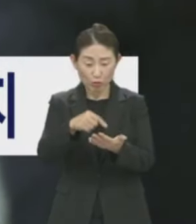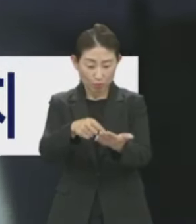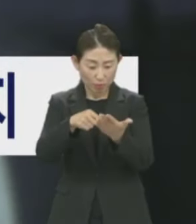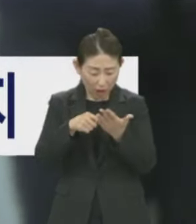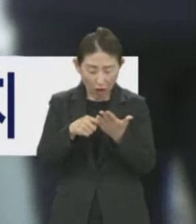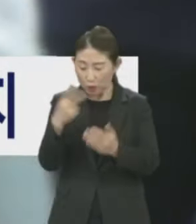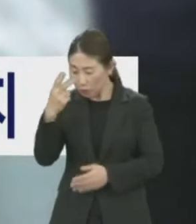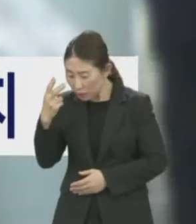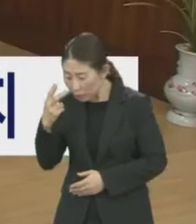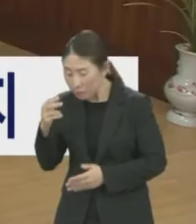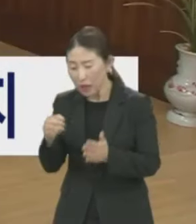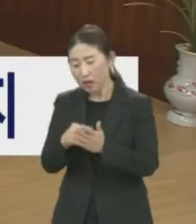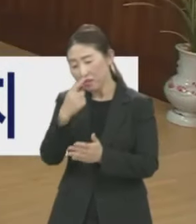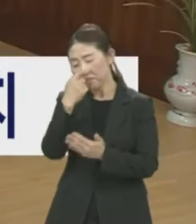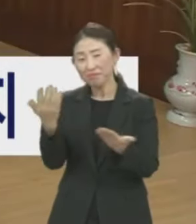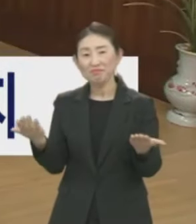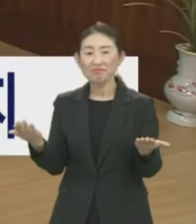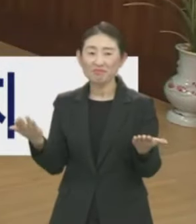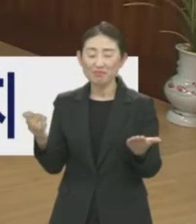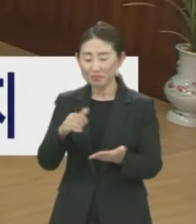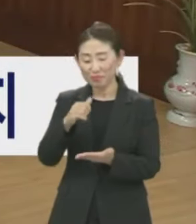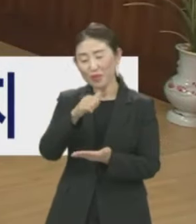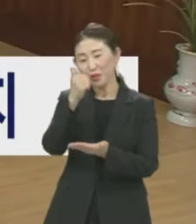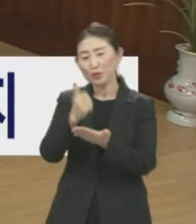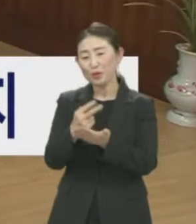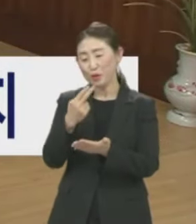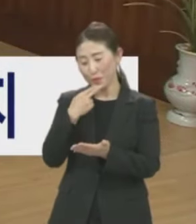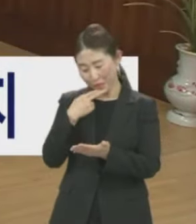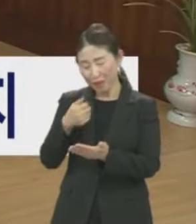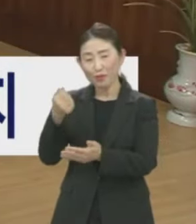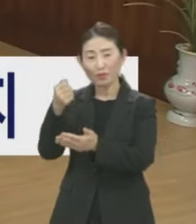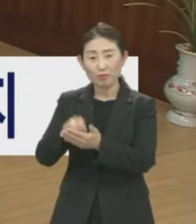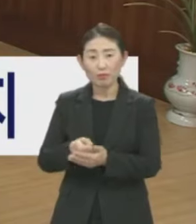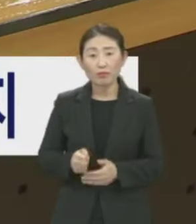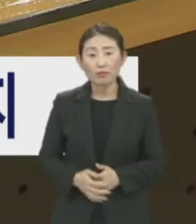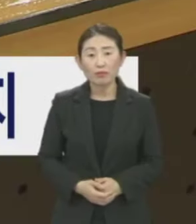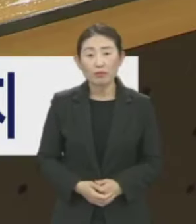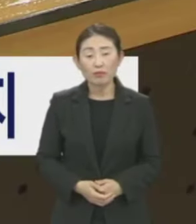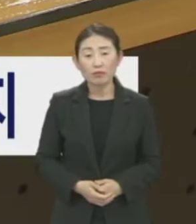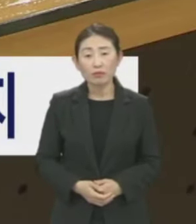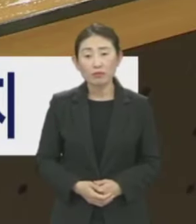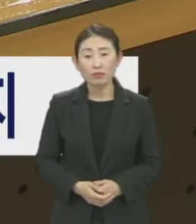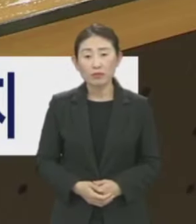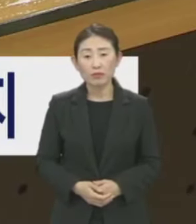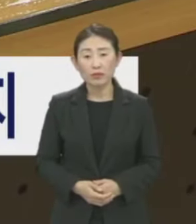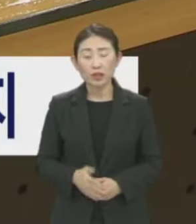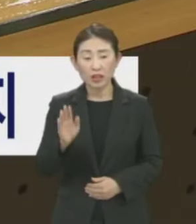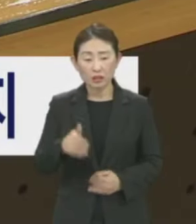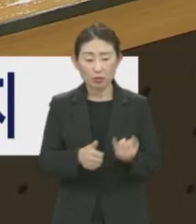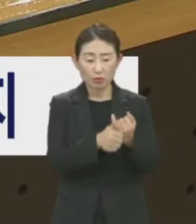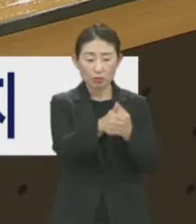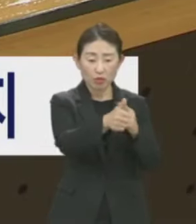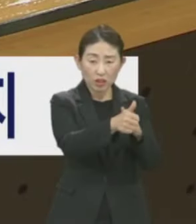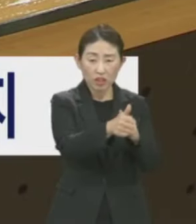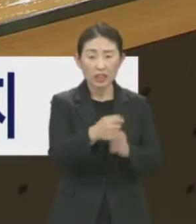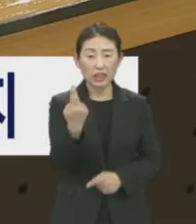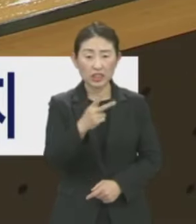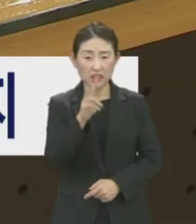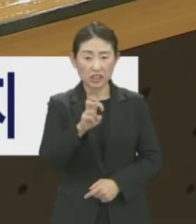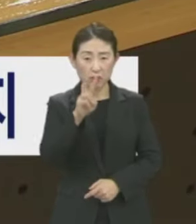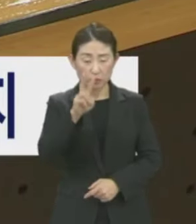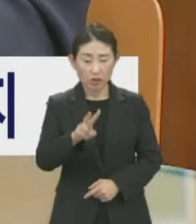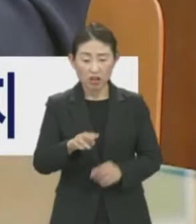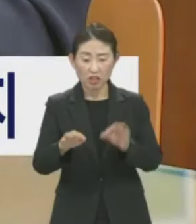벌였지만 혐의를 입증할 만한 증거를 찾지 못해 불송치 결정을 했습니다. 다만 김 군수가 지난